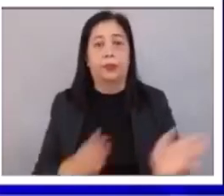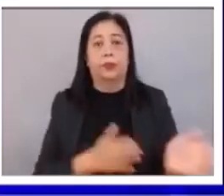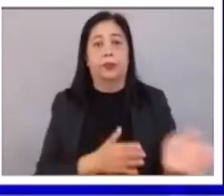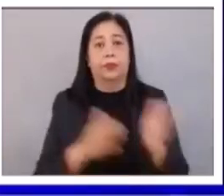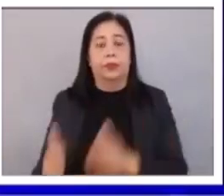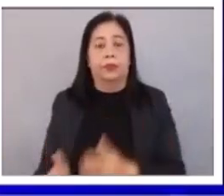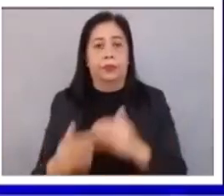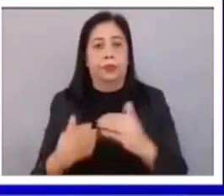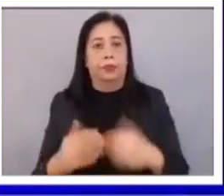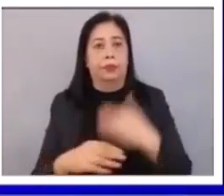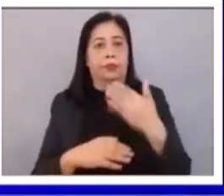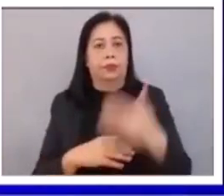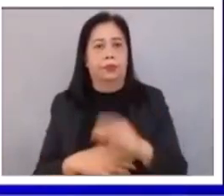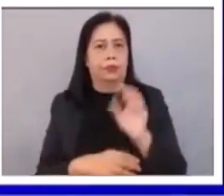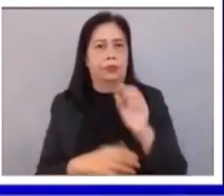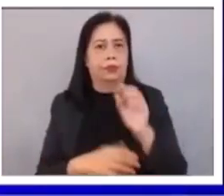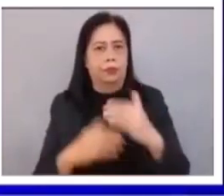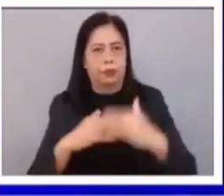tumaas sa